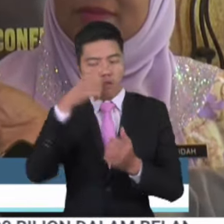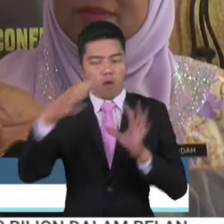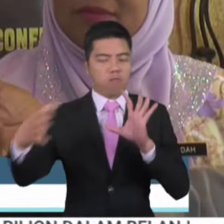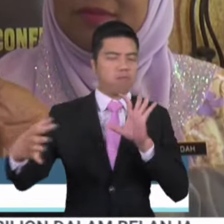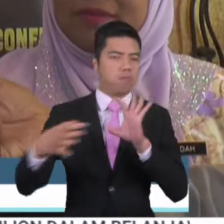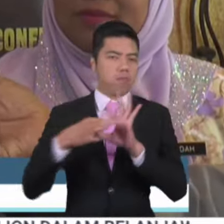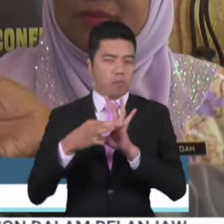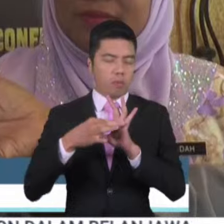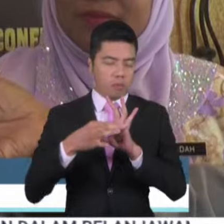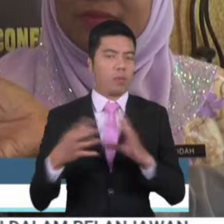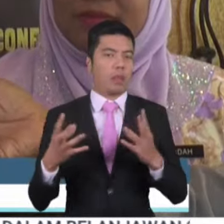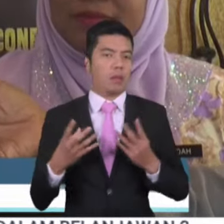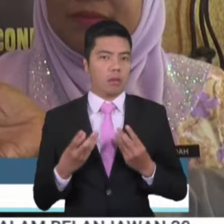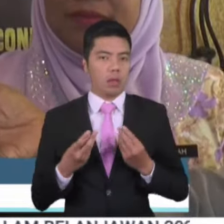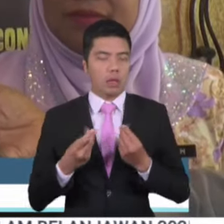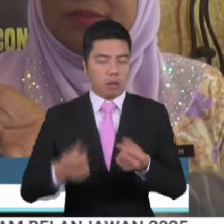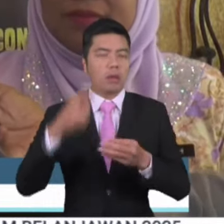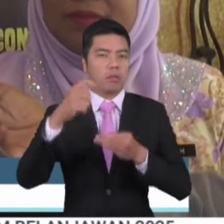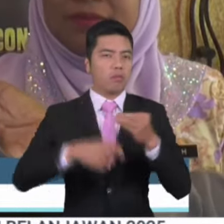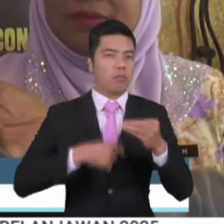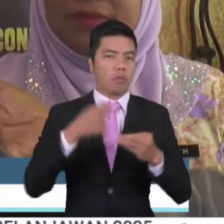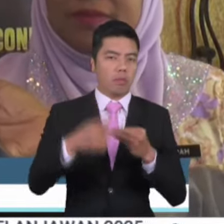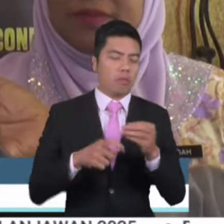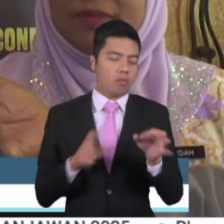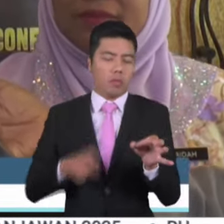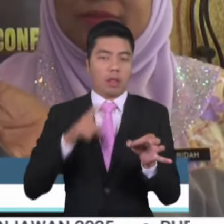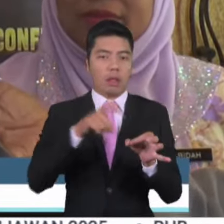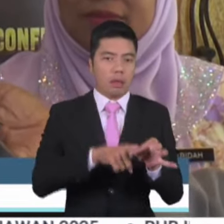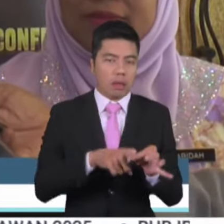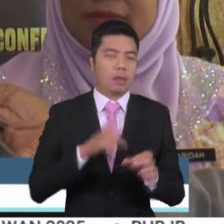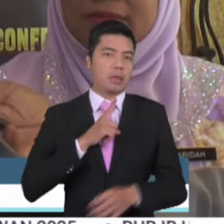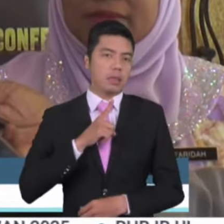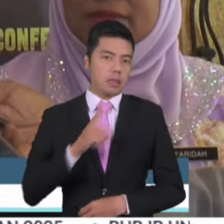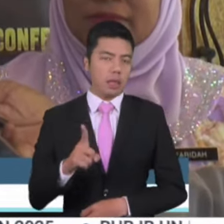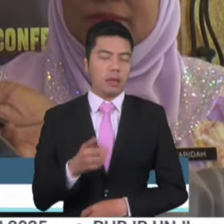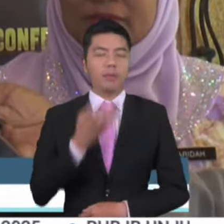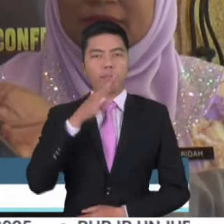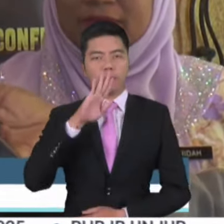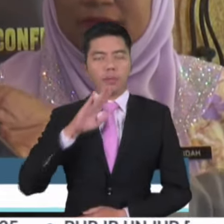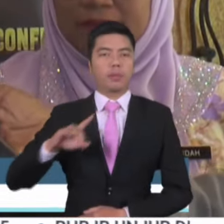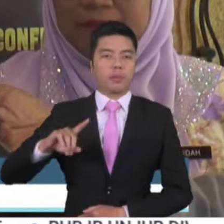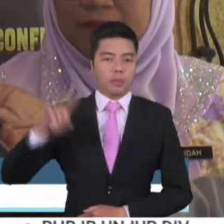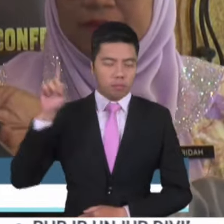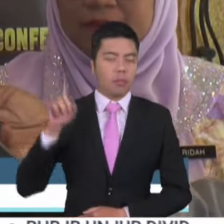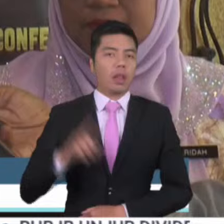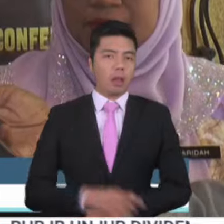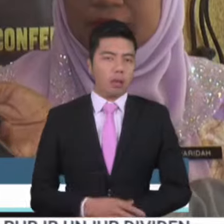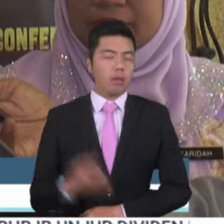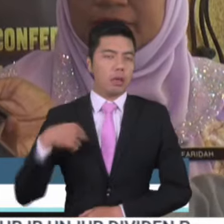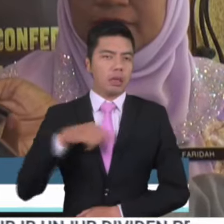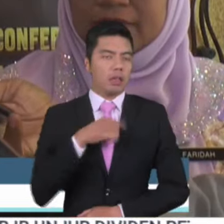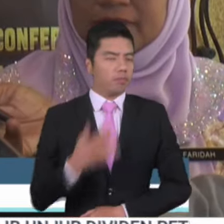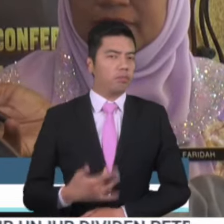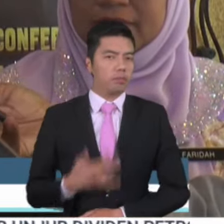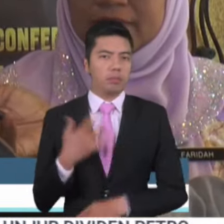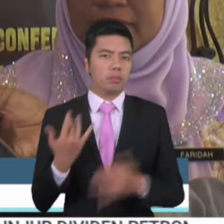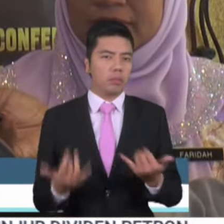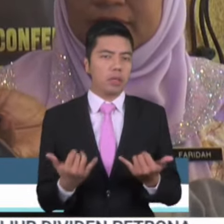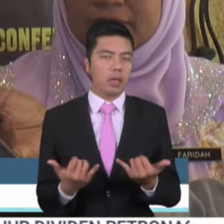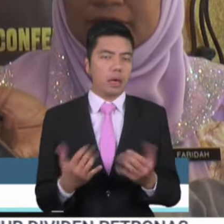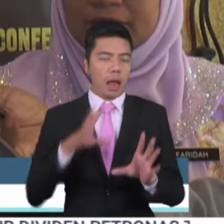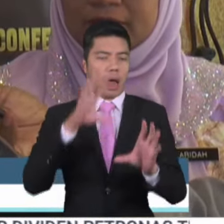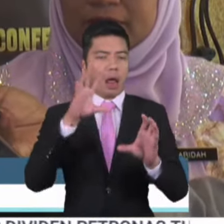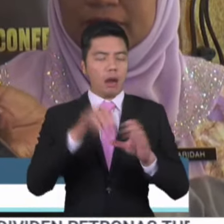bekerjasama menangani isu-isu berkait haiwal agama. Alhamdulillah, kita merasakan bahawa